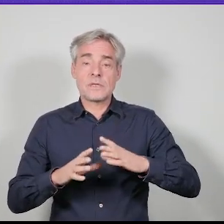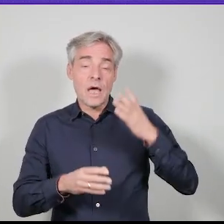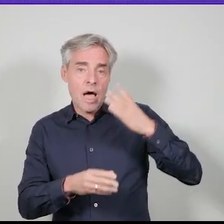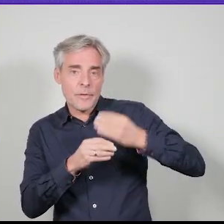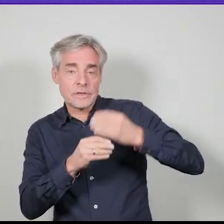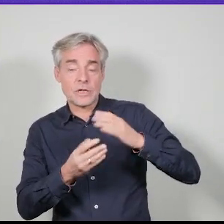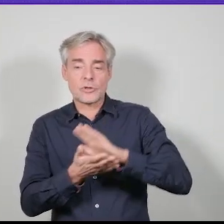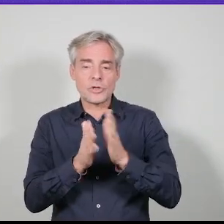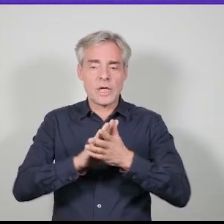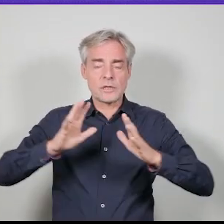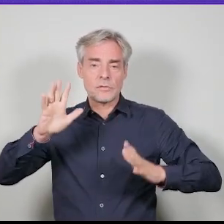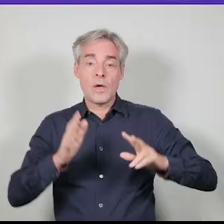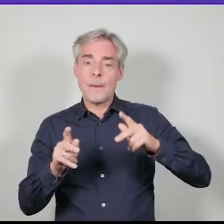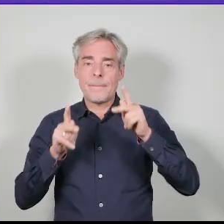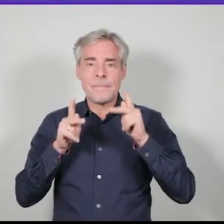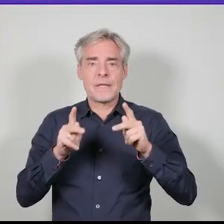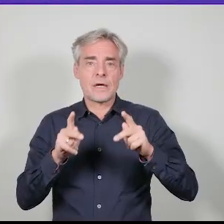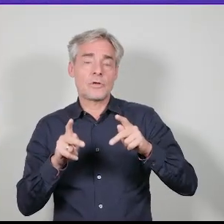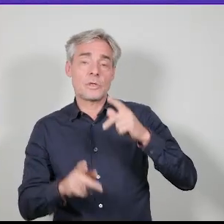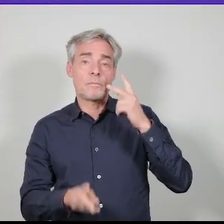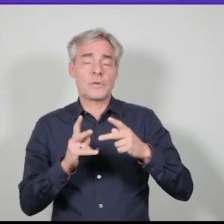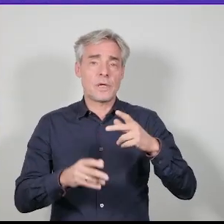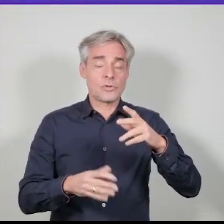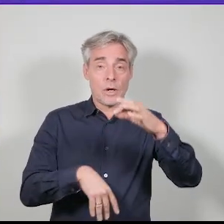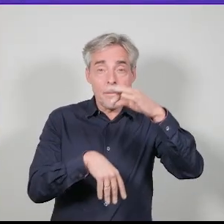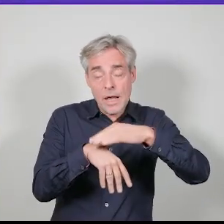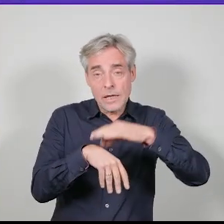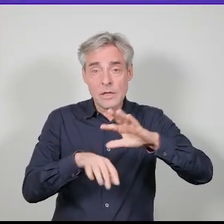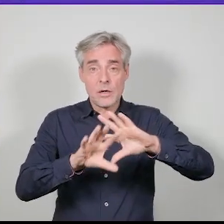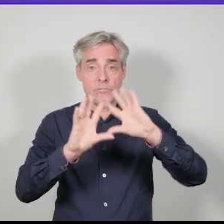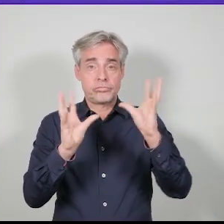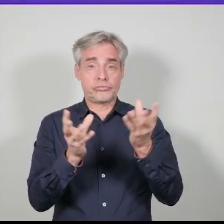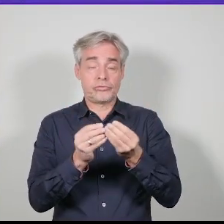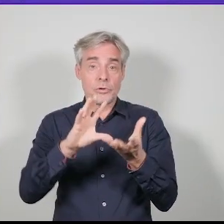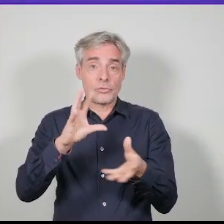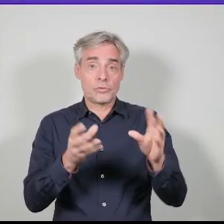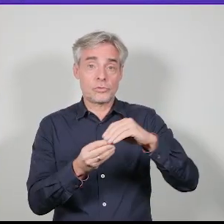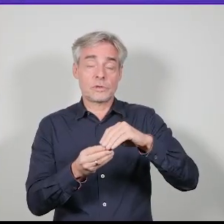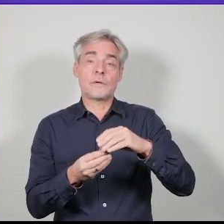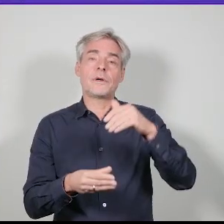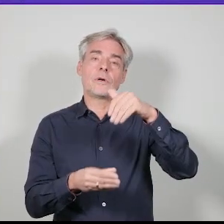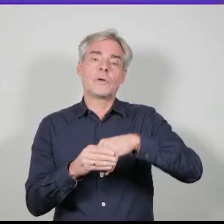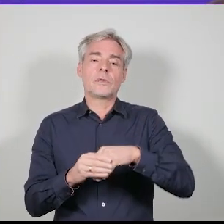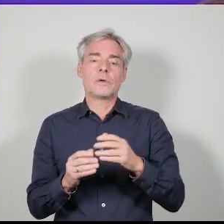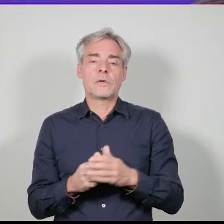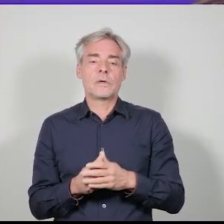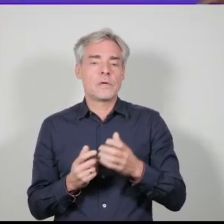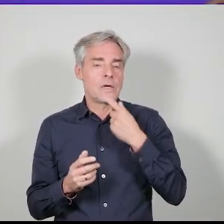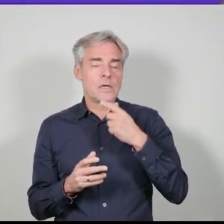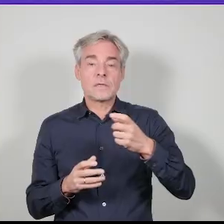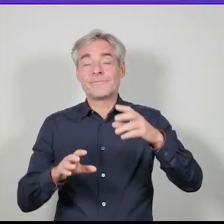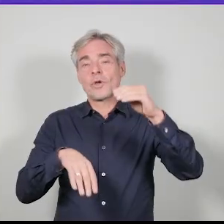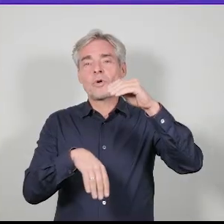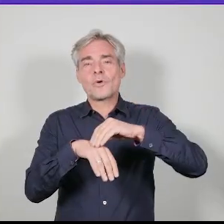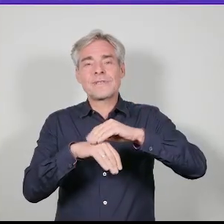apprentissages, peut-être une pédagogie aussi sur les pathologies. Donc tout ça, je pense que, d'ailleurs, ça s'appelle Pflegeberatung, donc c'est le conseil en